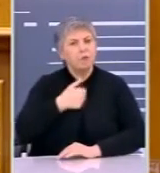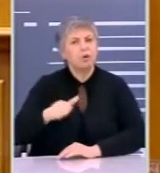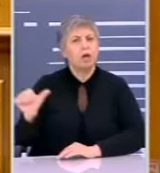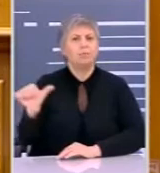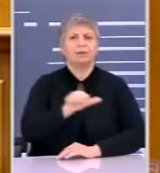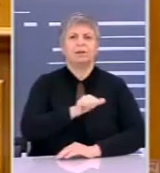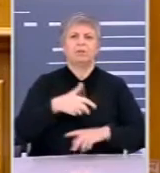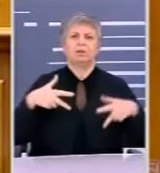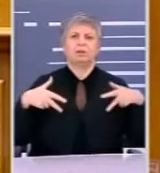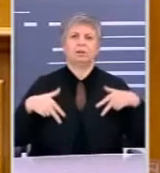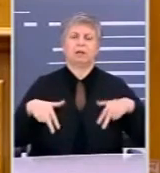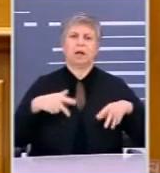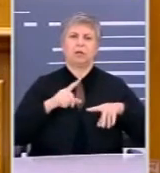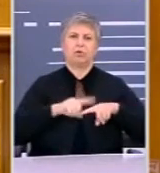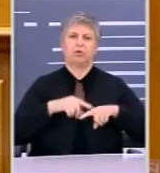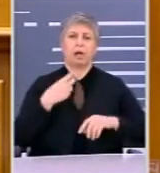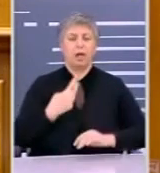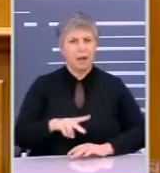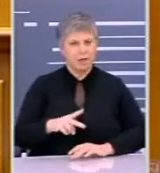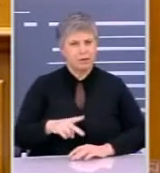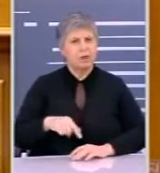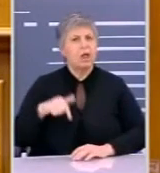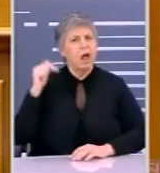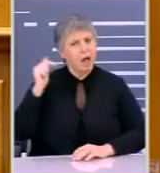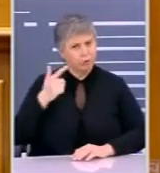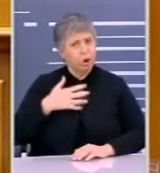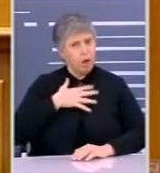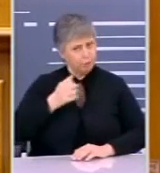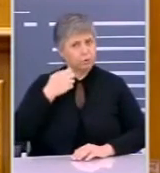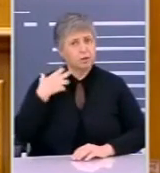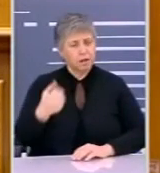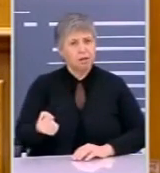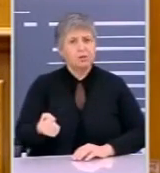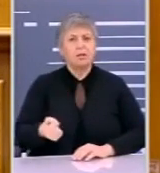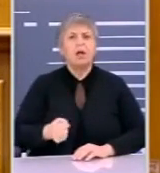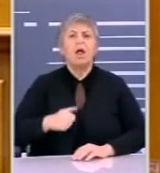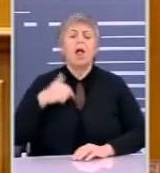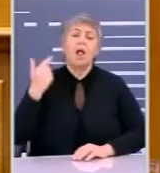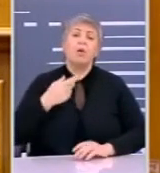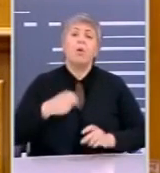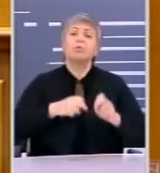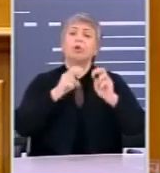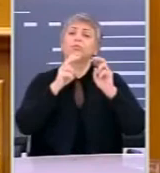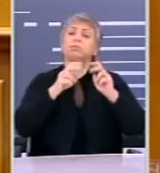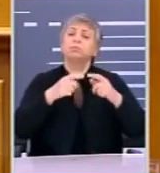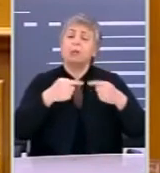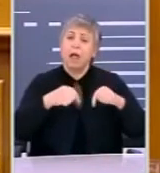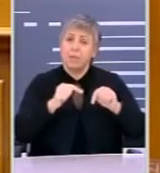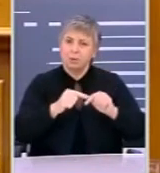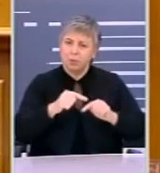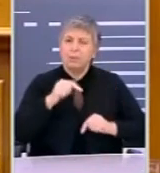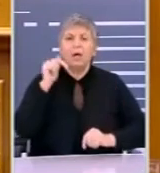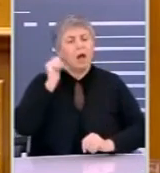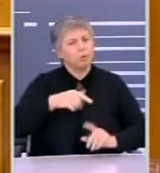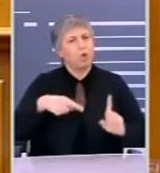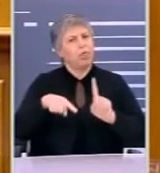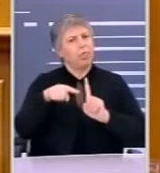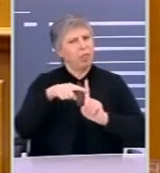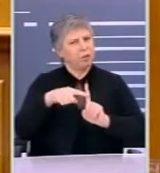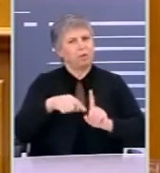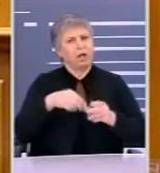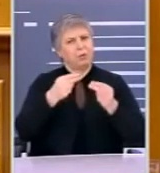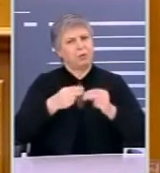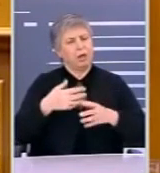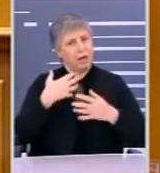Αγαπητοί συνάδελφοι, θεωρώ ότι το έργο της Επιτροπής σημαδεύτηκε από την αρχή θετικά, και μόνο το γεγονός